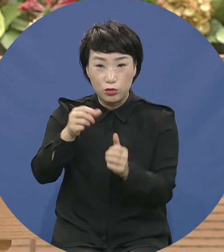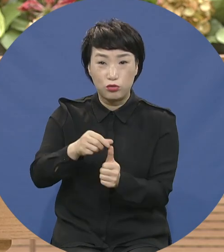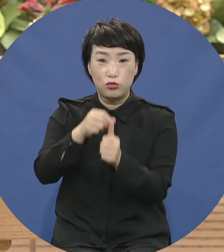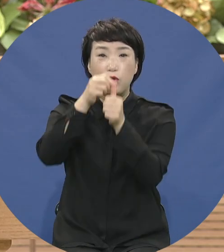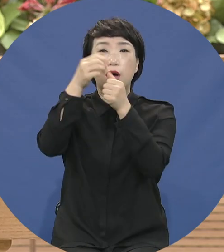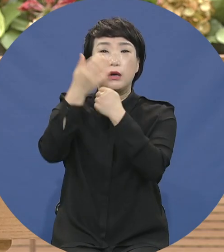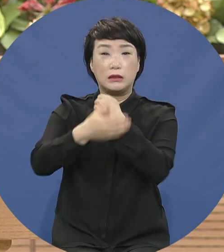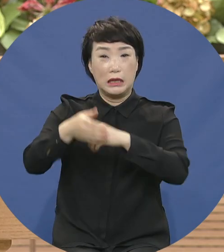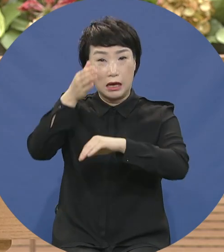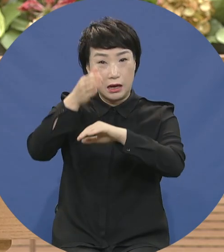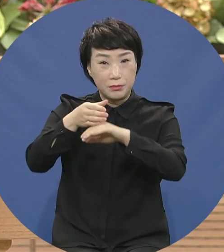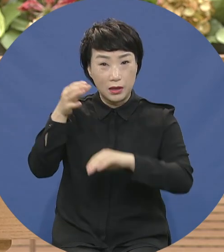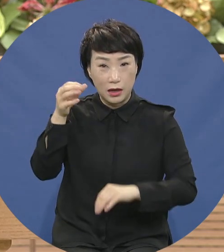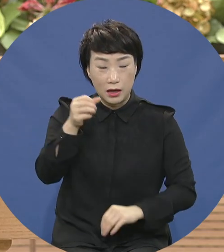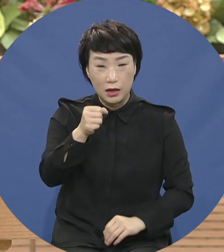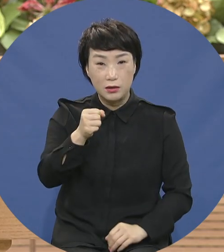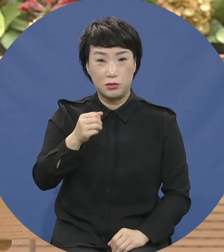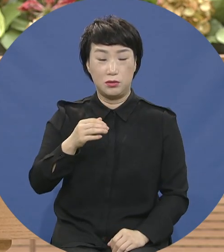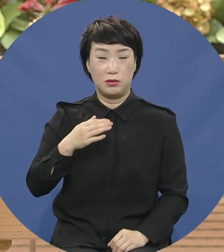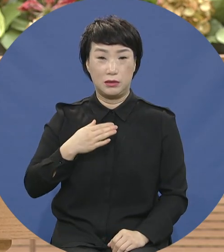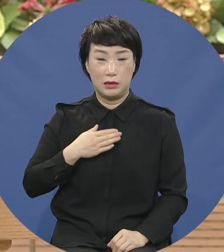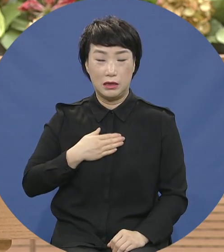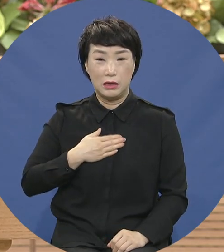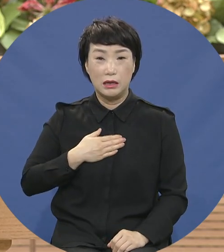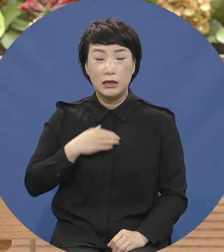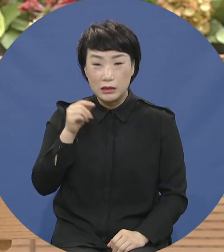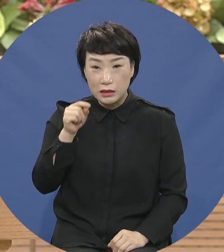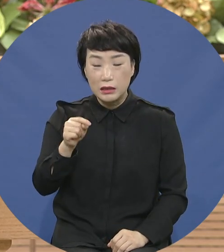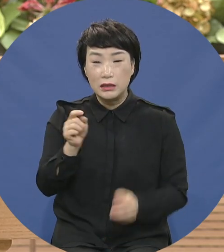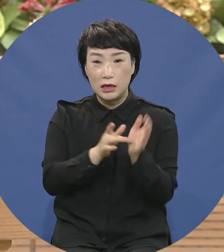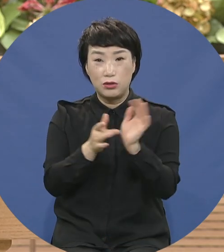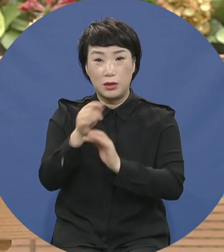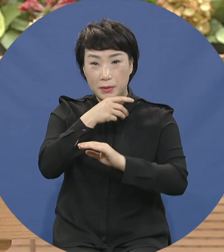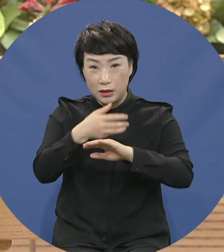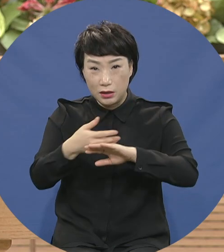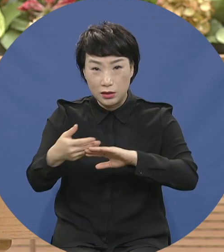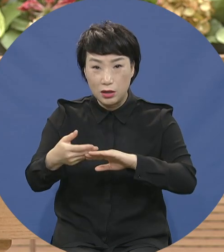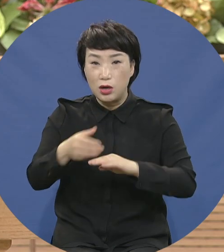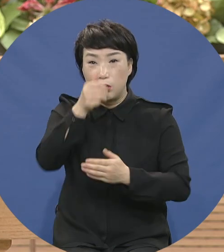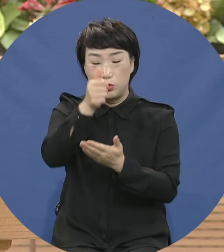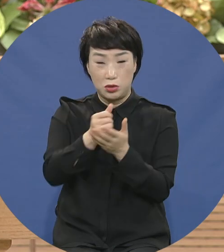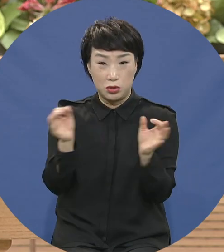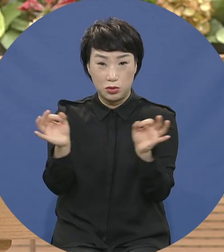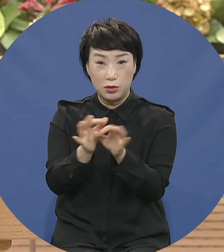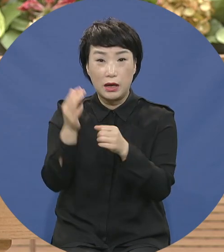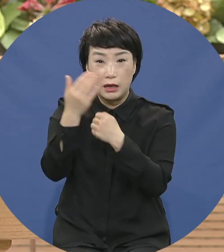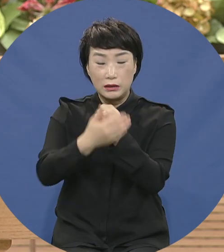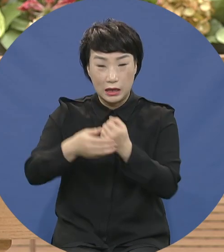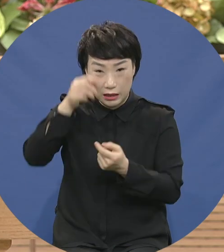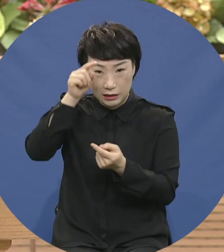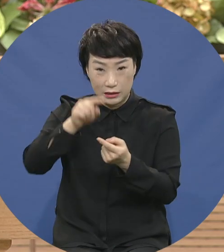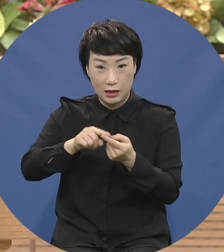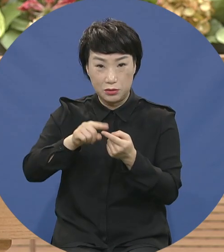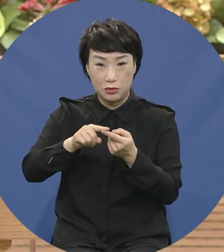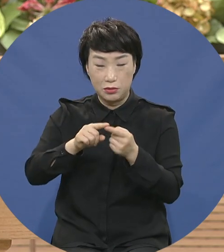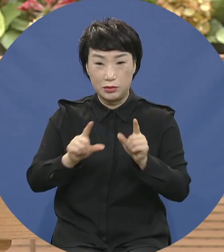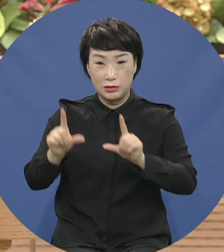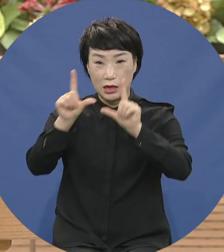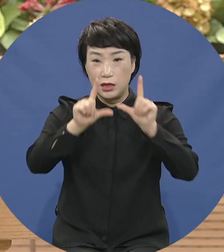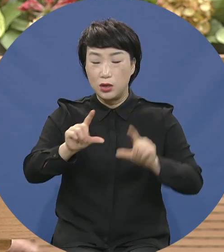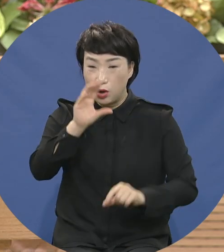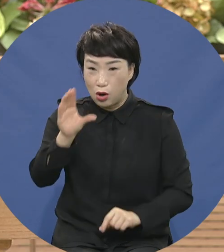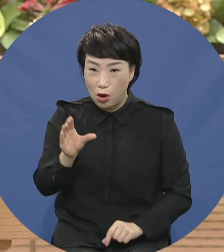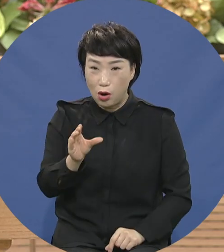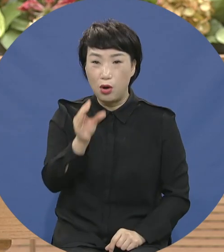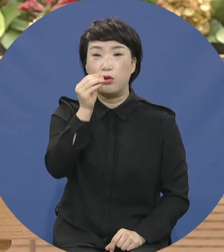은혜 감사함으로 그 피 흘리신 속죄의 은총 그대로 거룩하게